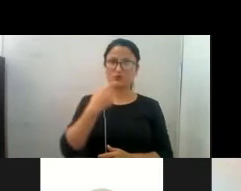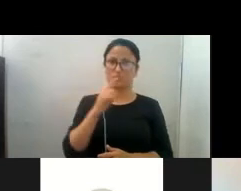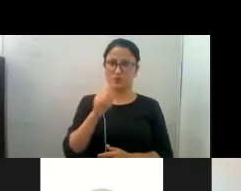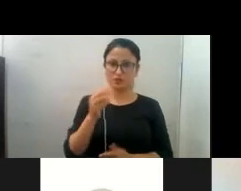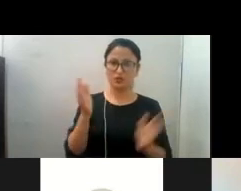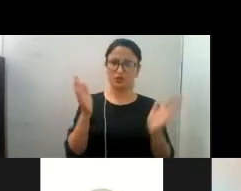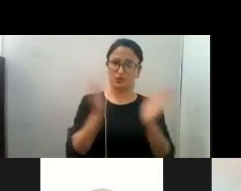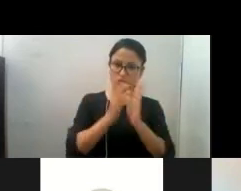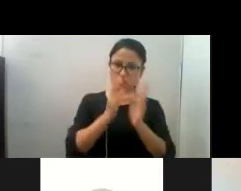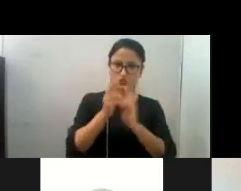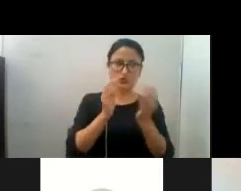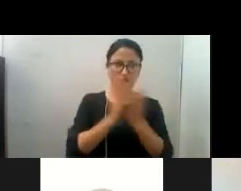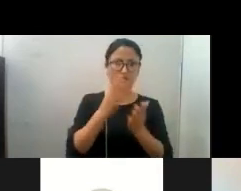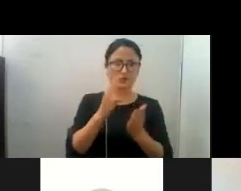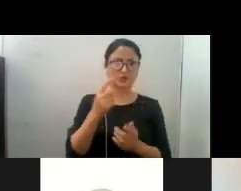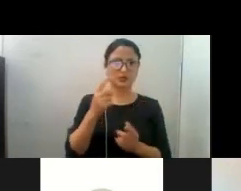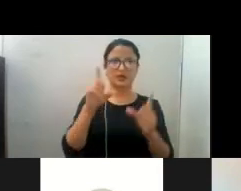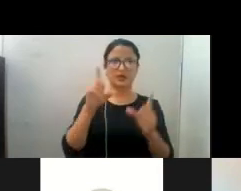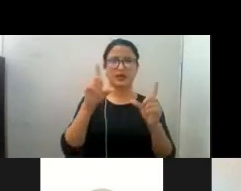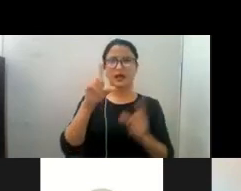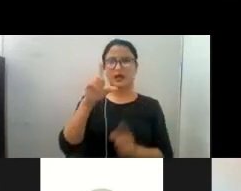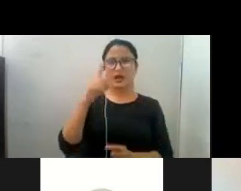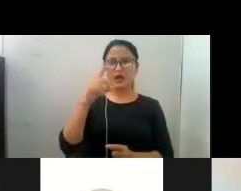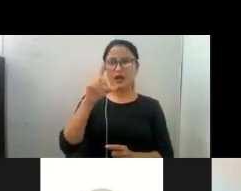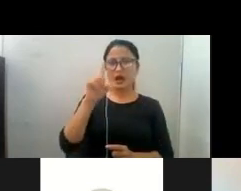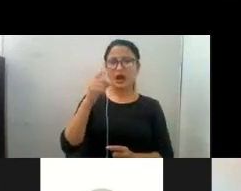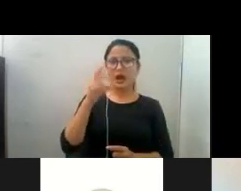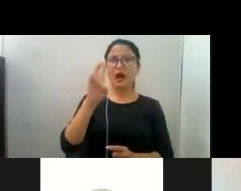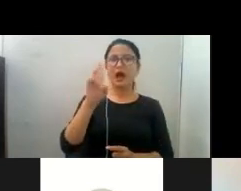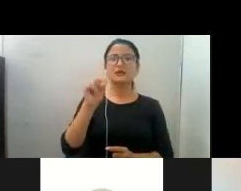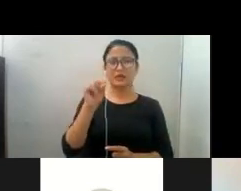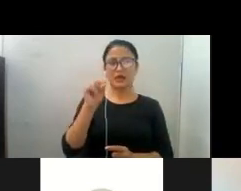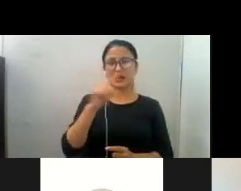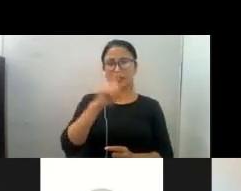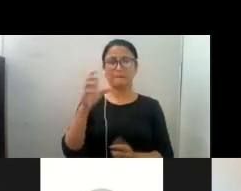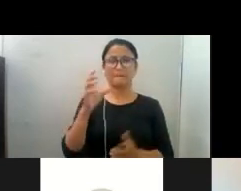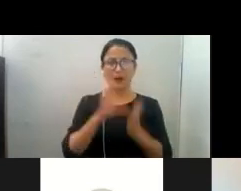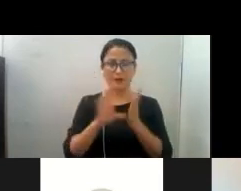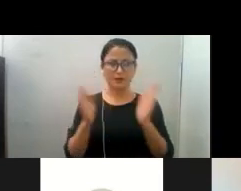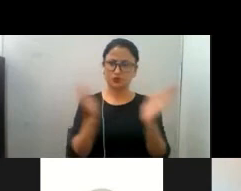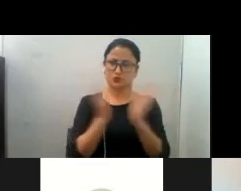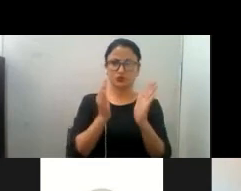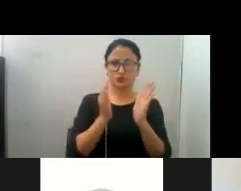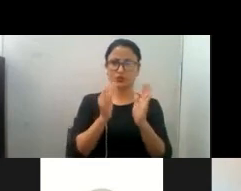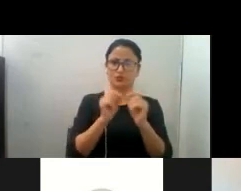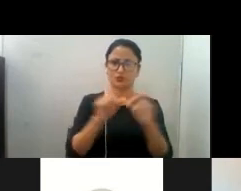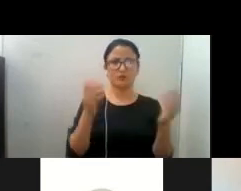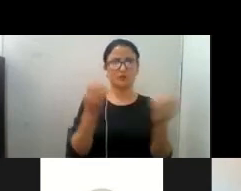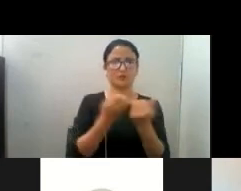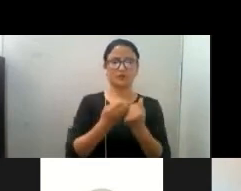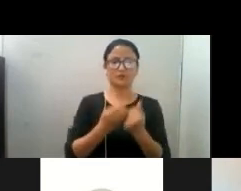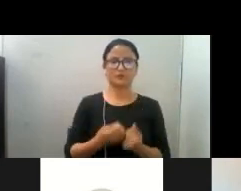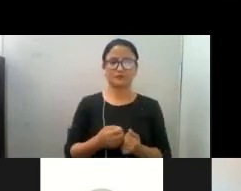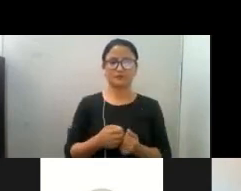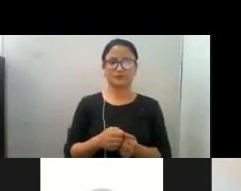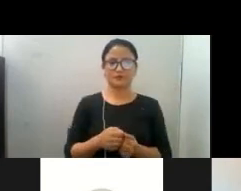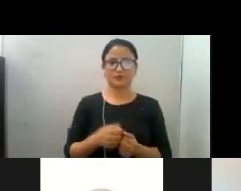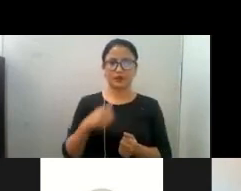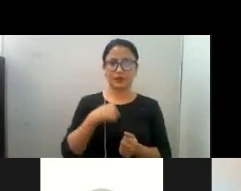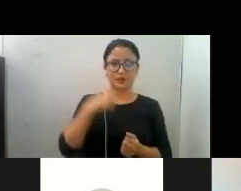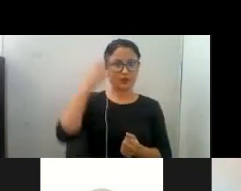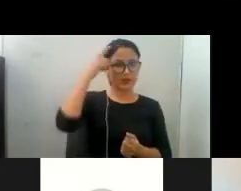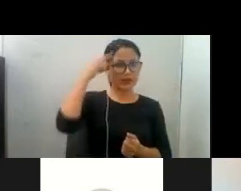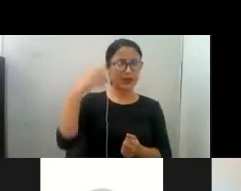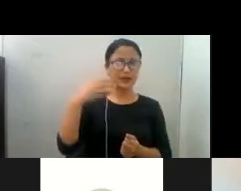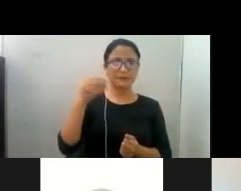आशा नेपालबाट एपी रोनले केही राख्नुहुन्छ भने छोटो छोटो राखौँ अनि हामी टुङ्ग्याउनुतिर जाउँ हजुर हुन्छ त्यसो भए हाम्रो